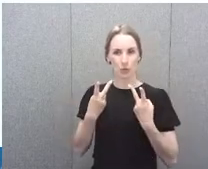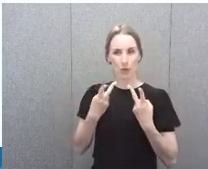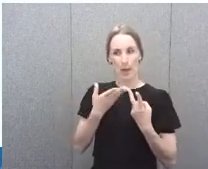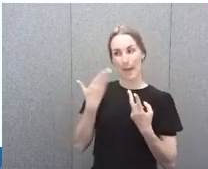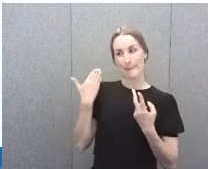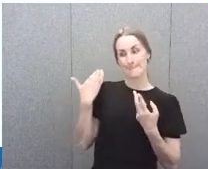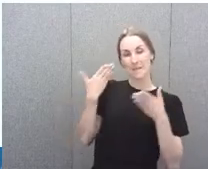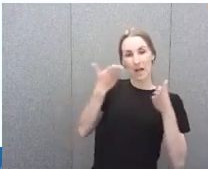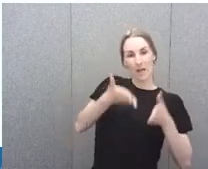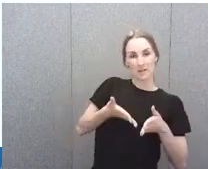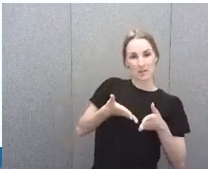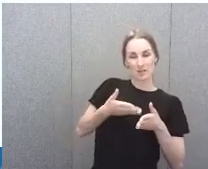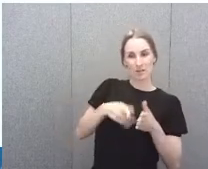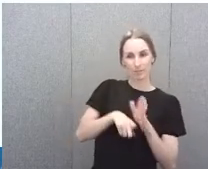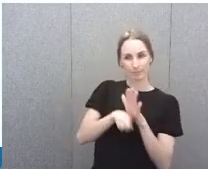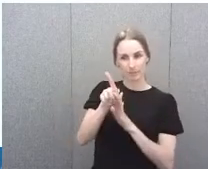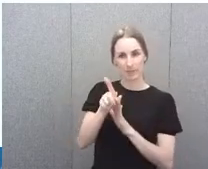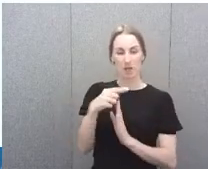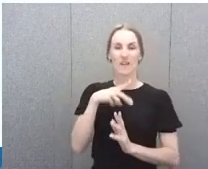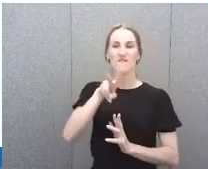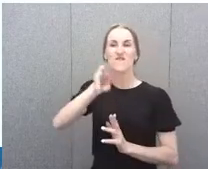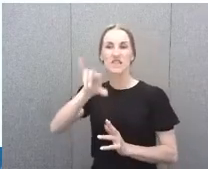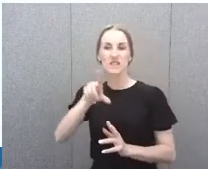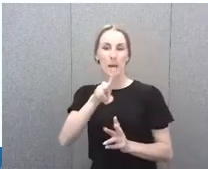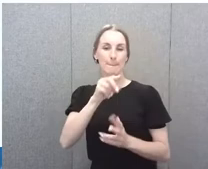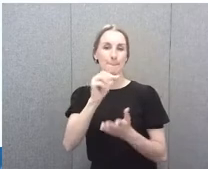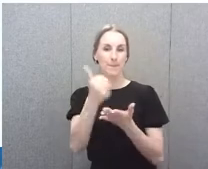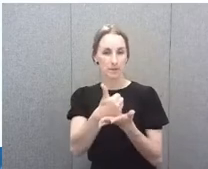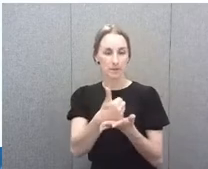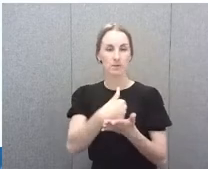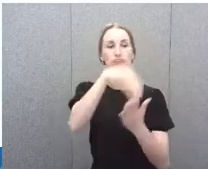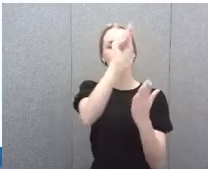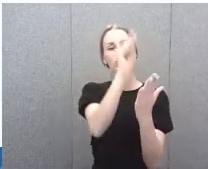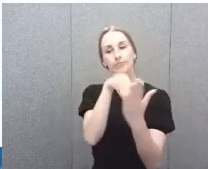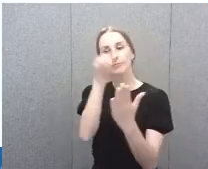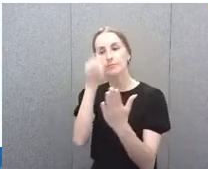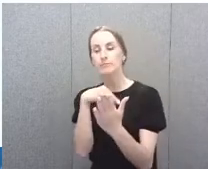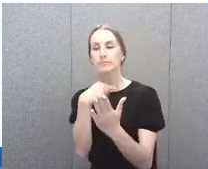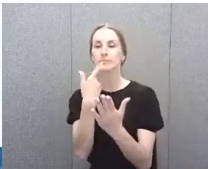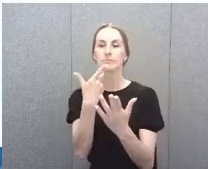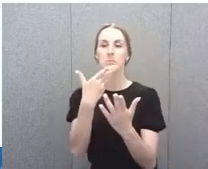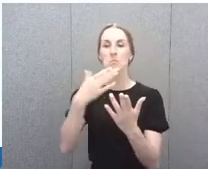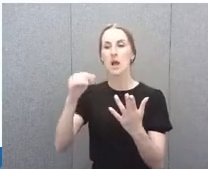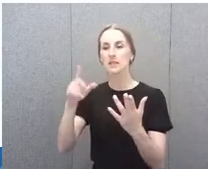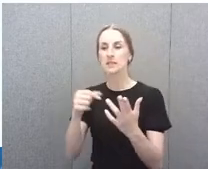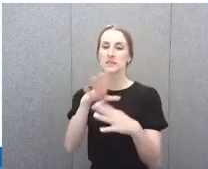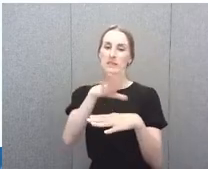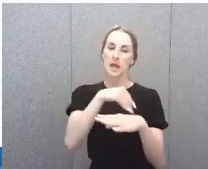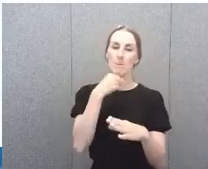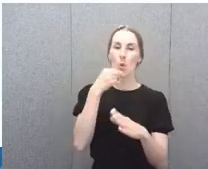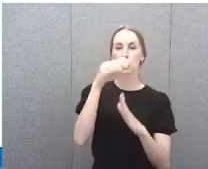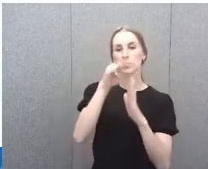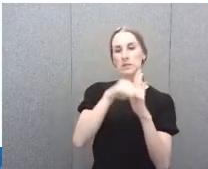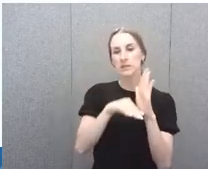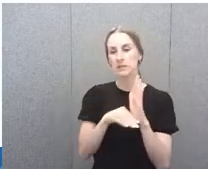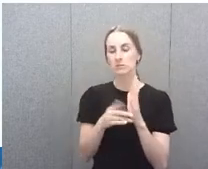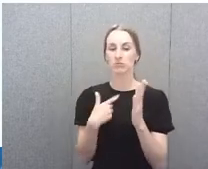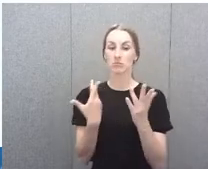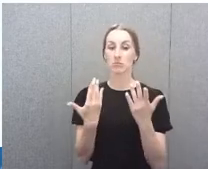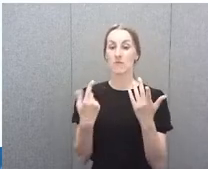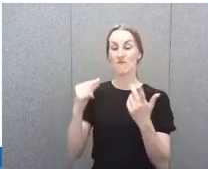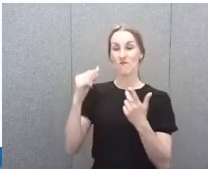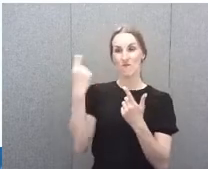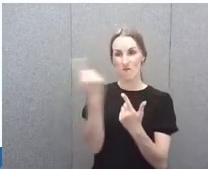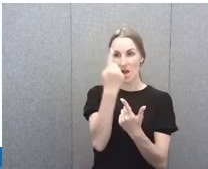и самоубийств, я рада, что эта комиссия родилась. Я была тогда вице-спикером